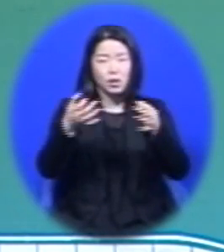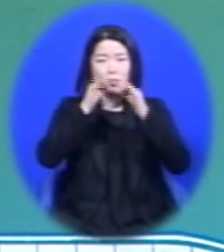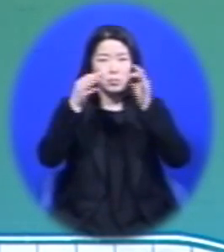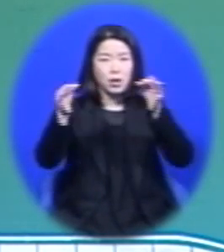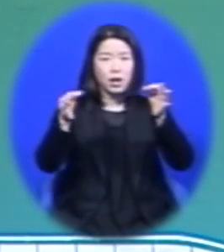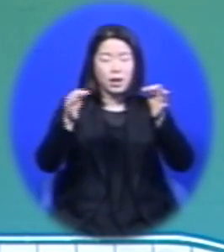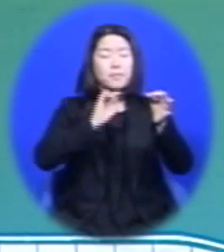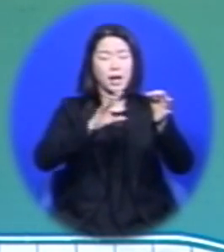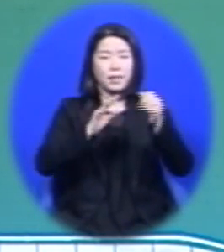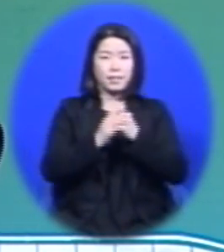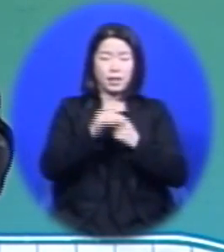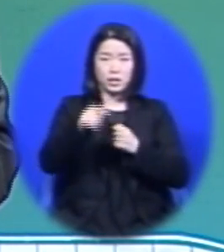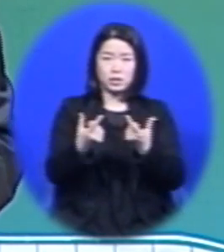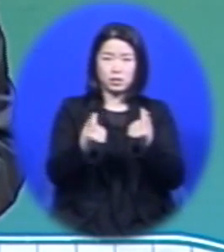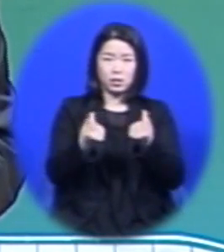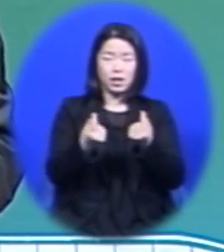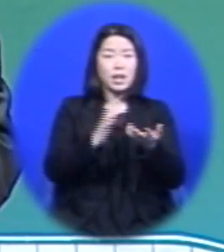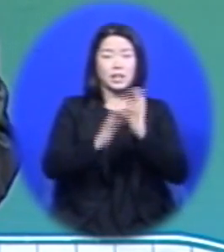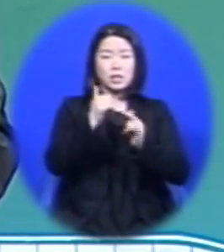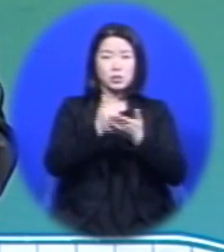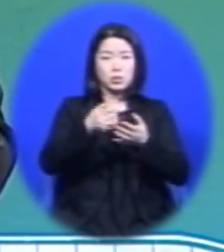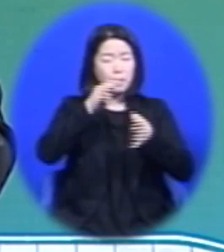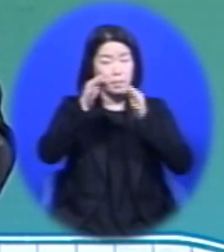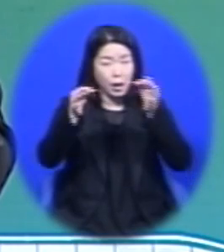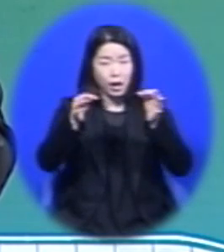부르짖었습니다. 그렇게 예수님이라고 부르짖으면서